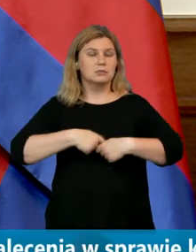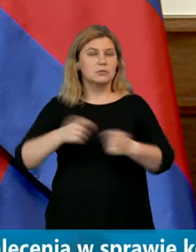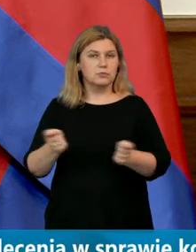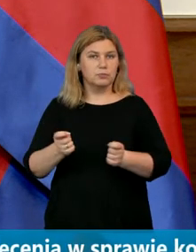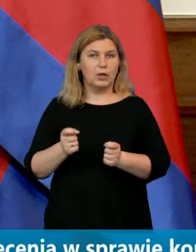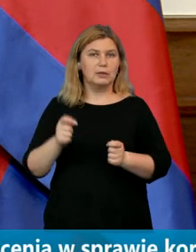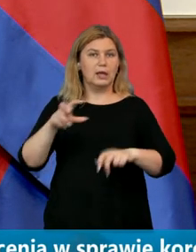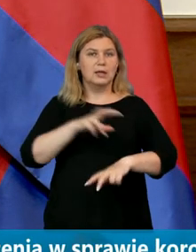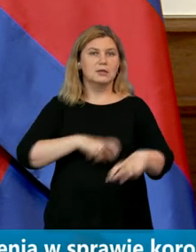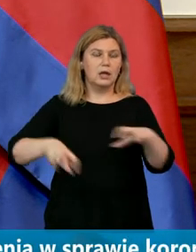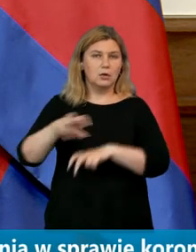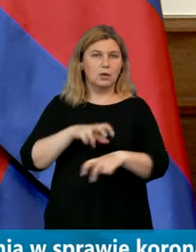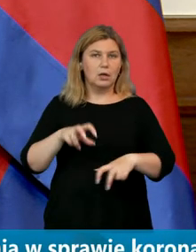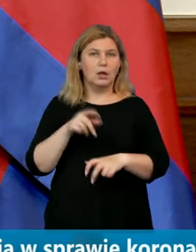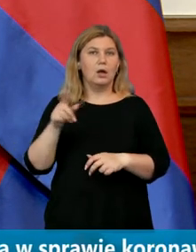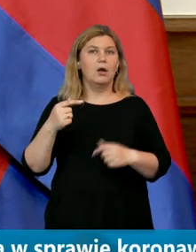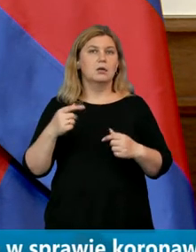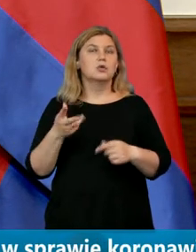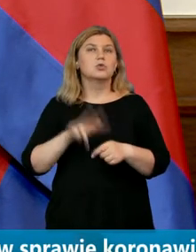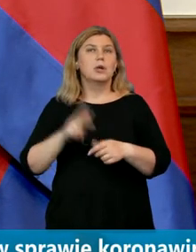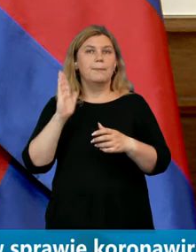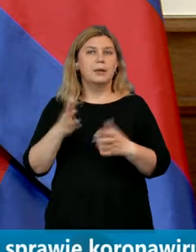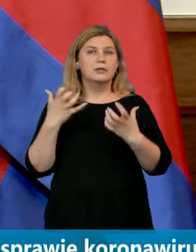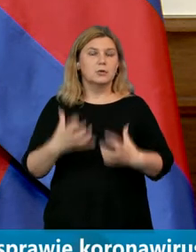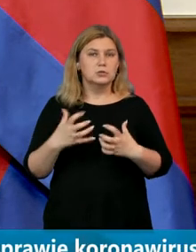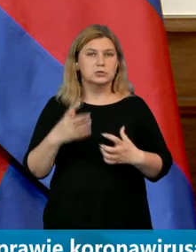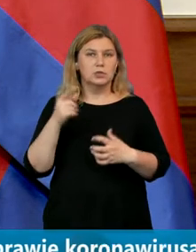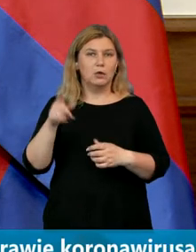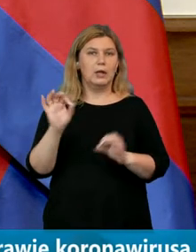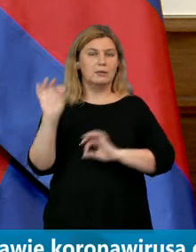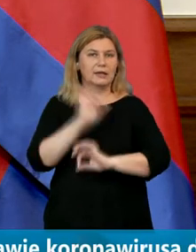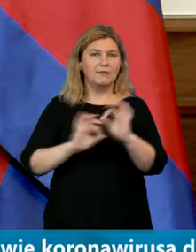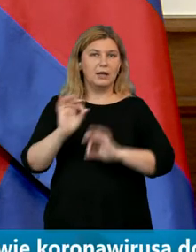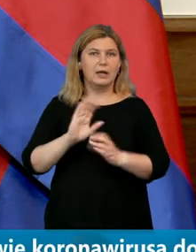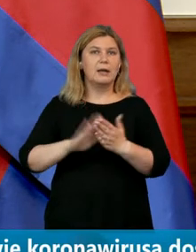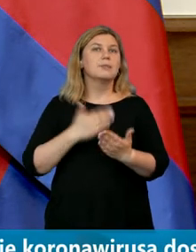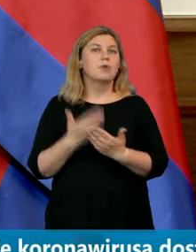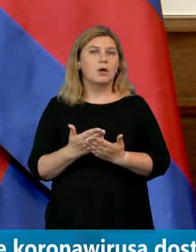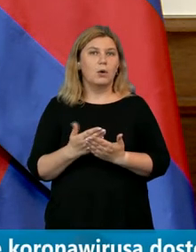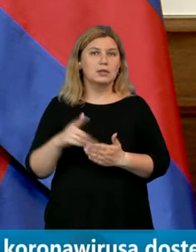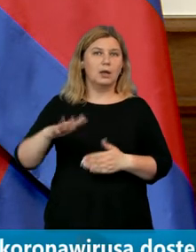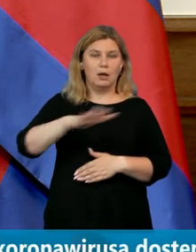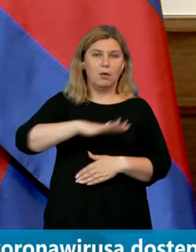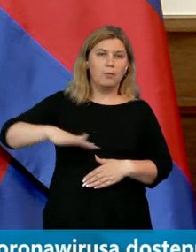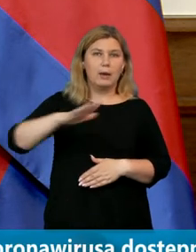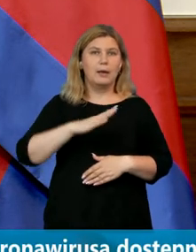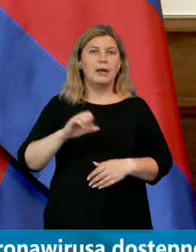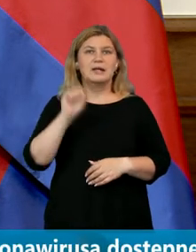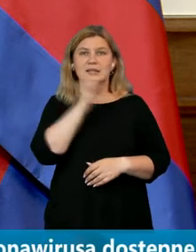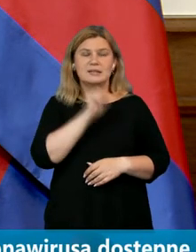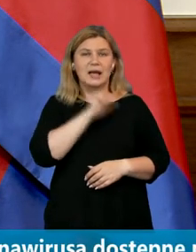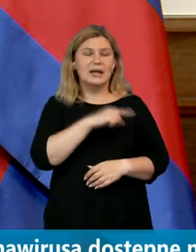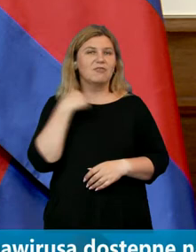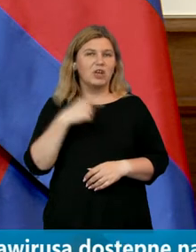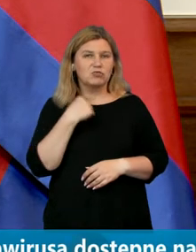te nieruchomości podmiotom, które będą chciały tam dokonać rewitalizacji. Przykłady fajnych rewitalizacji w tym obszarze mamy, choćby Stara Rzeźnia, czy